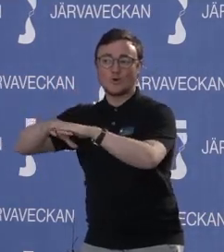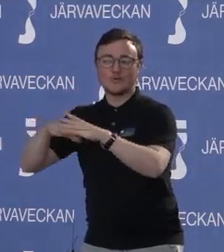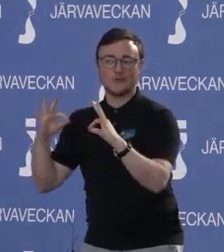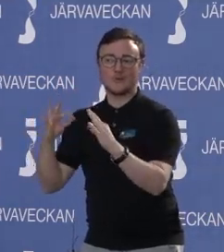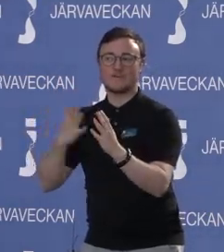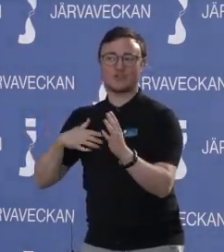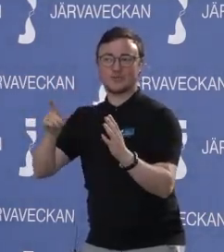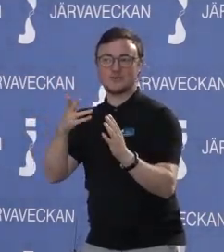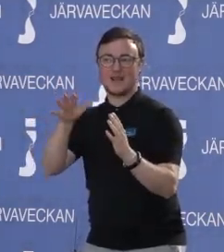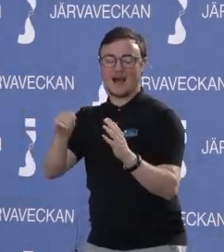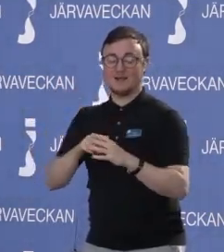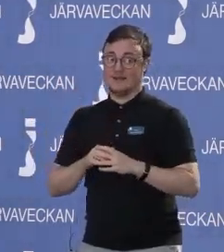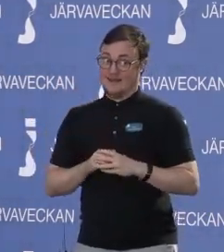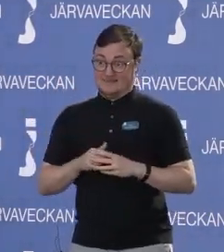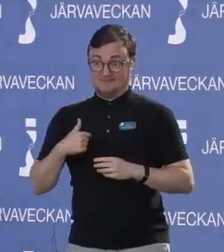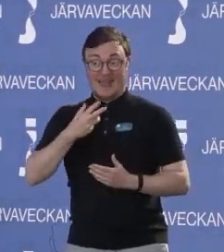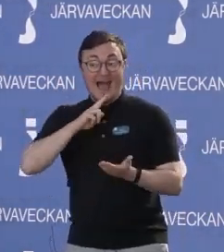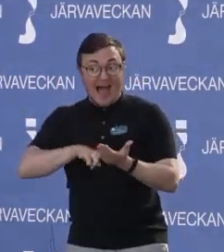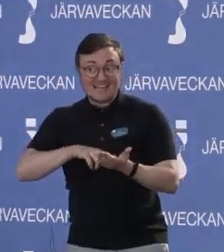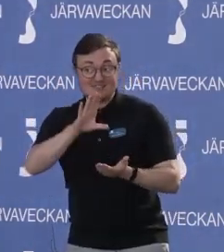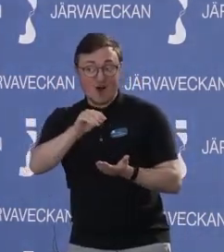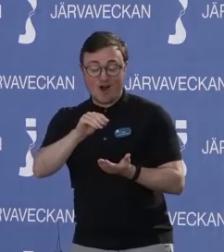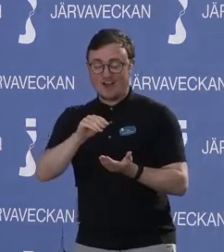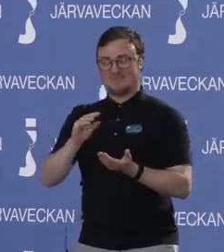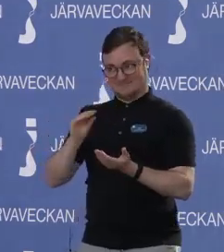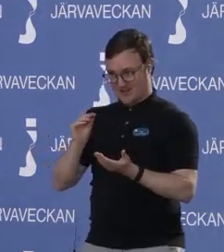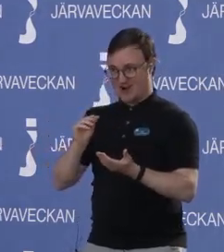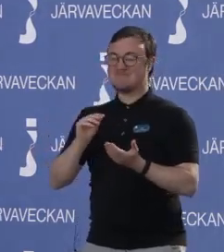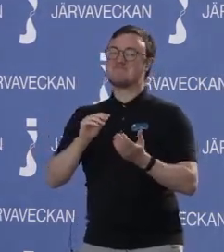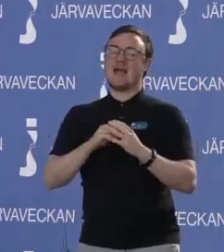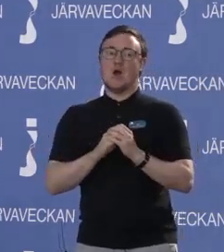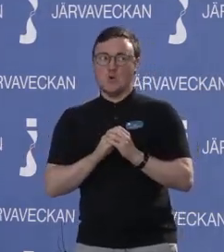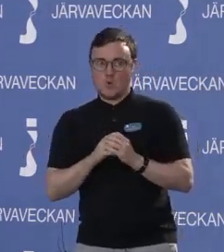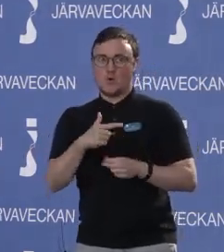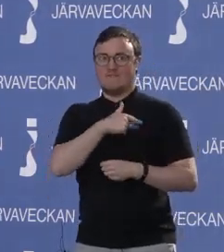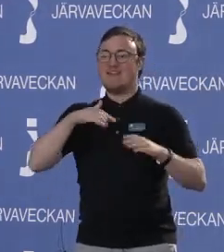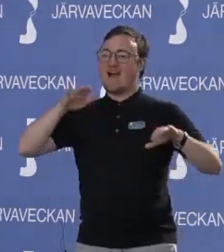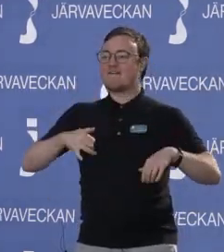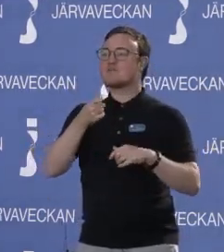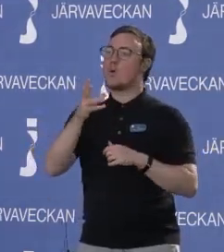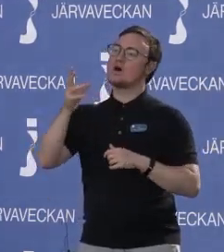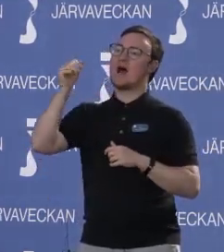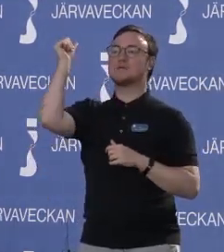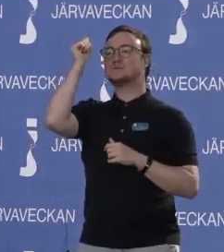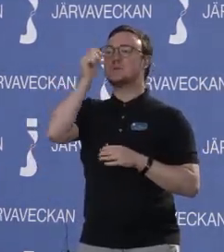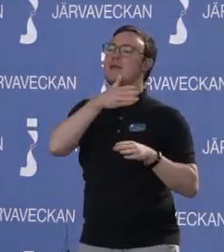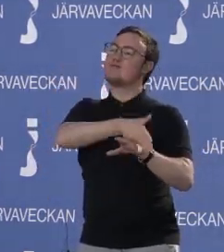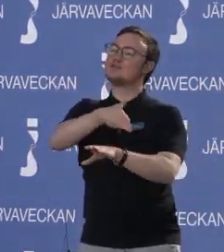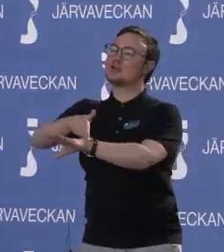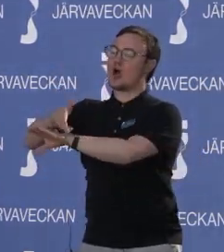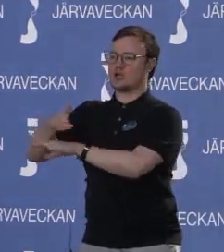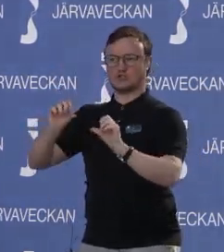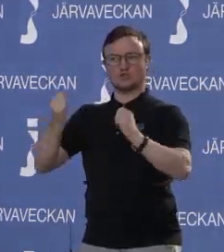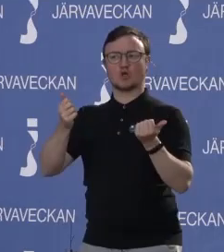Ja, ska jag svara ärligt? Ja, okay. Jo, nej, men vi gjorde ju några studiebesök här förra veckan hos de största